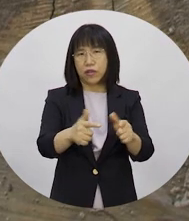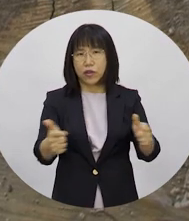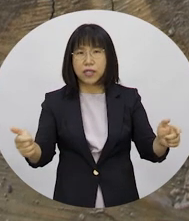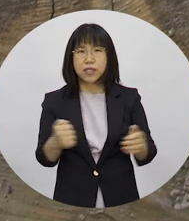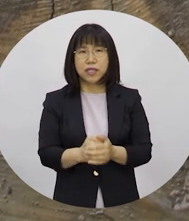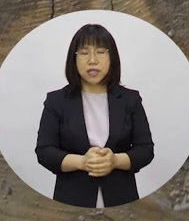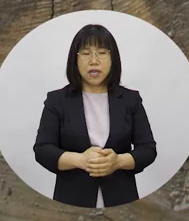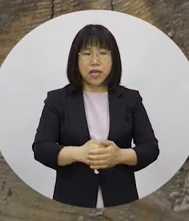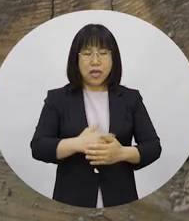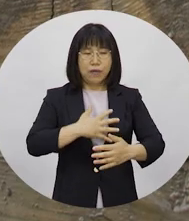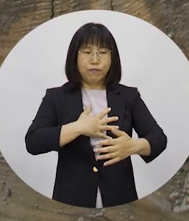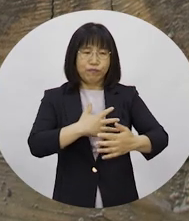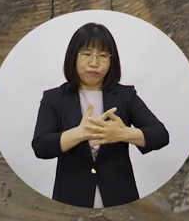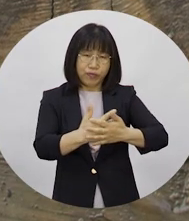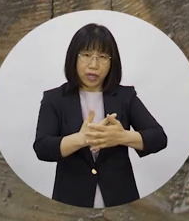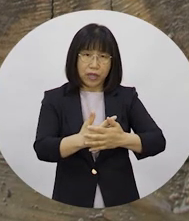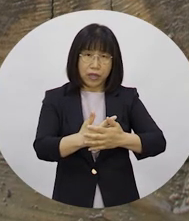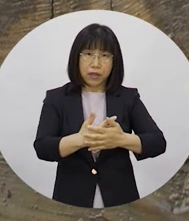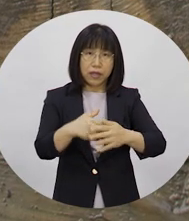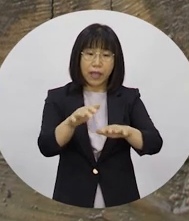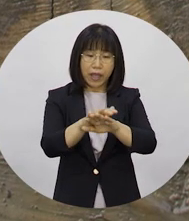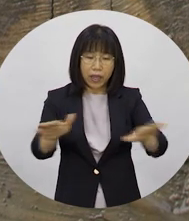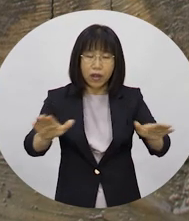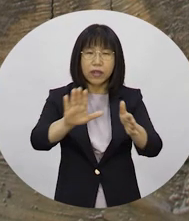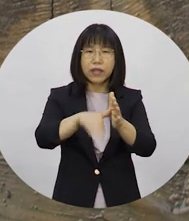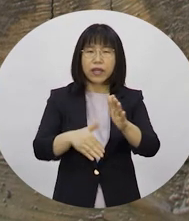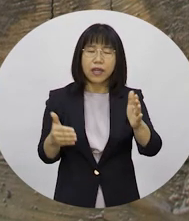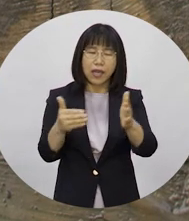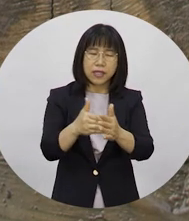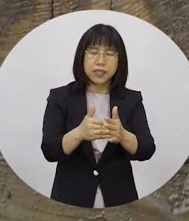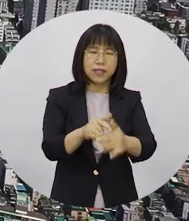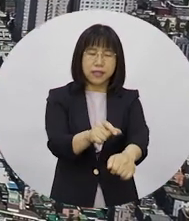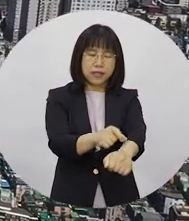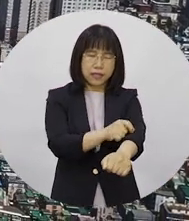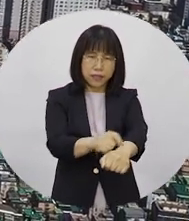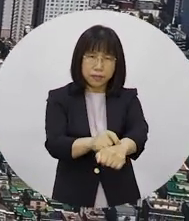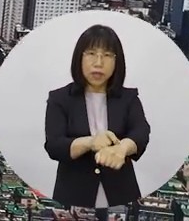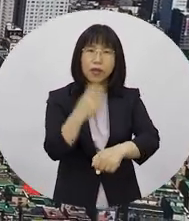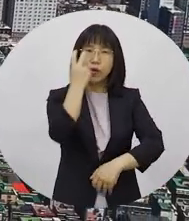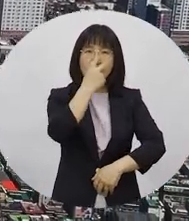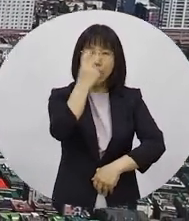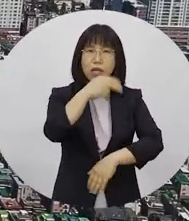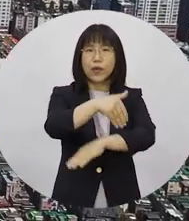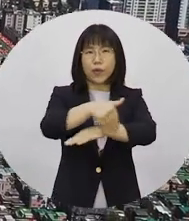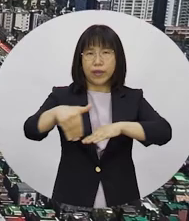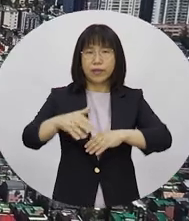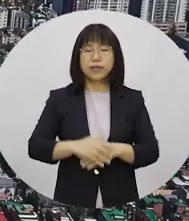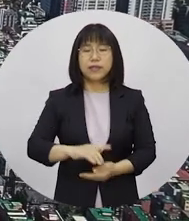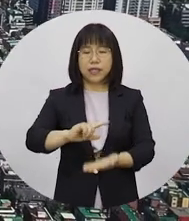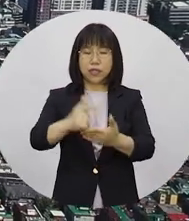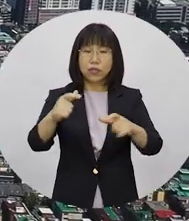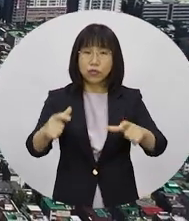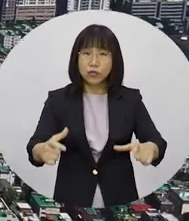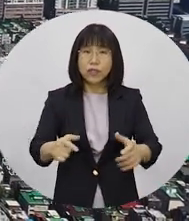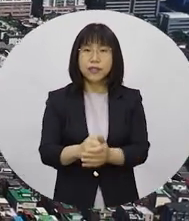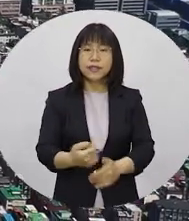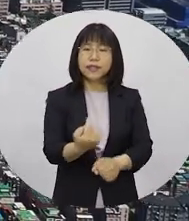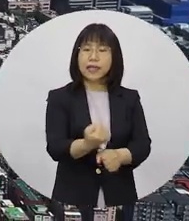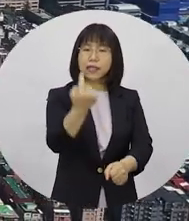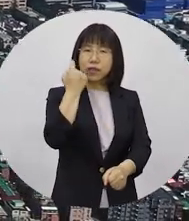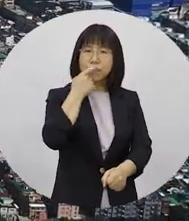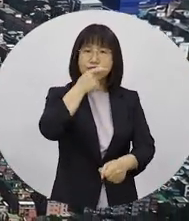한편 불안정 요인이 해소될 때까지 관계 규정에 따라 특별 관리할 계획입니다 한편 강서구는